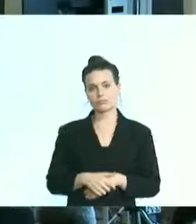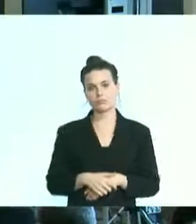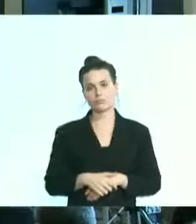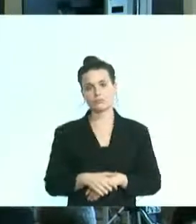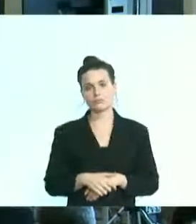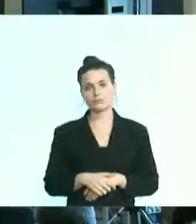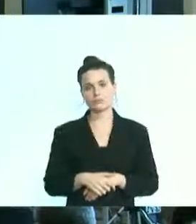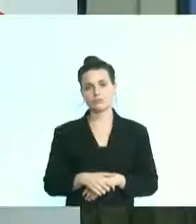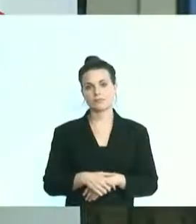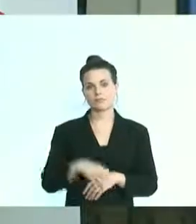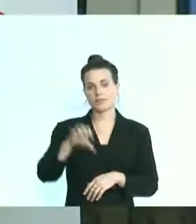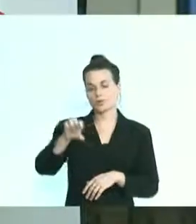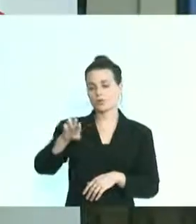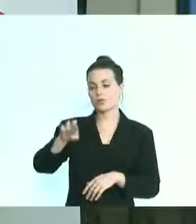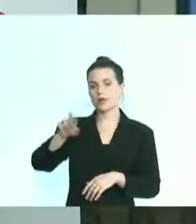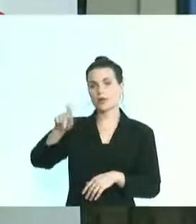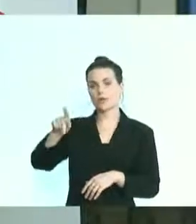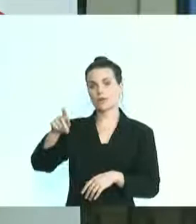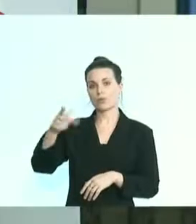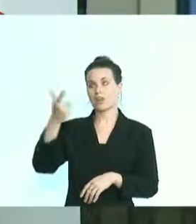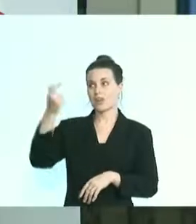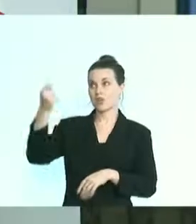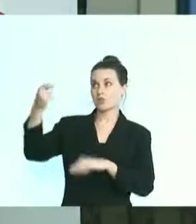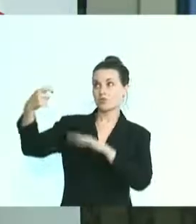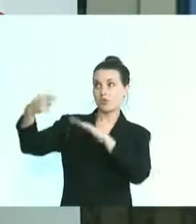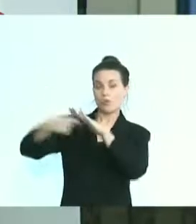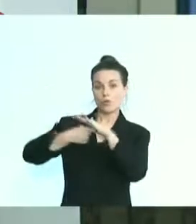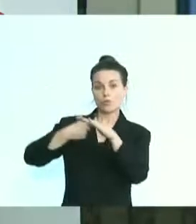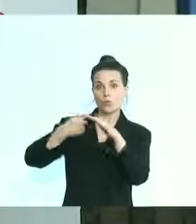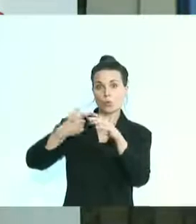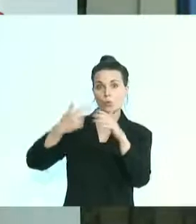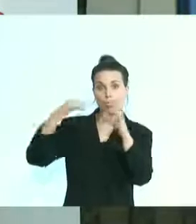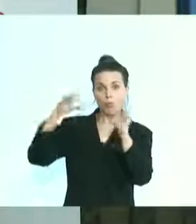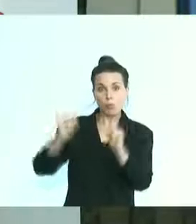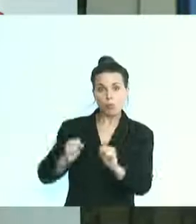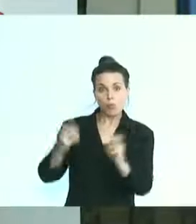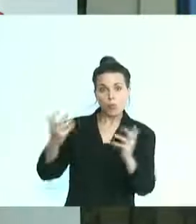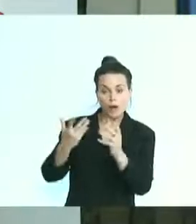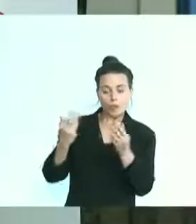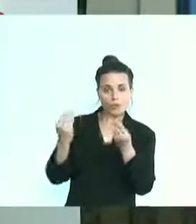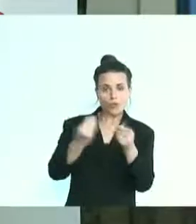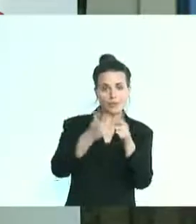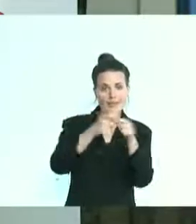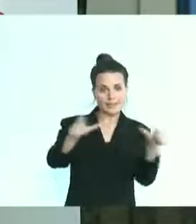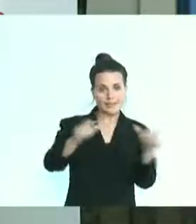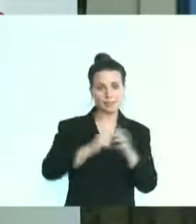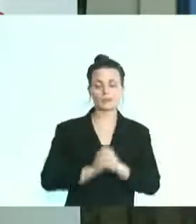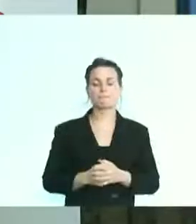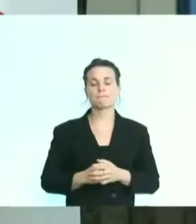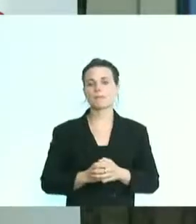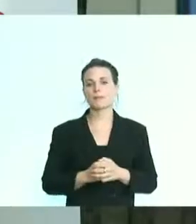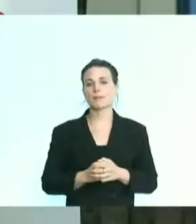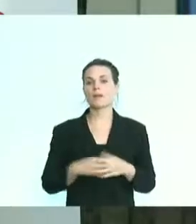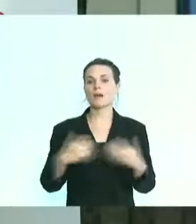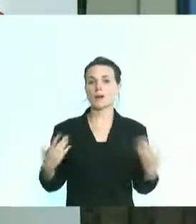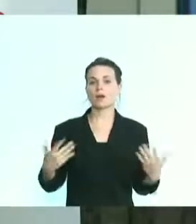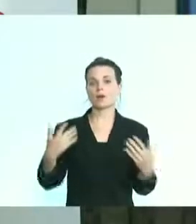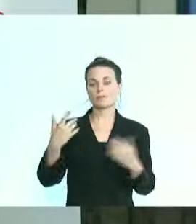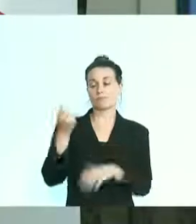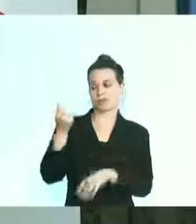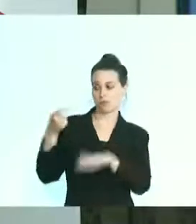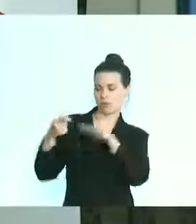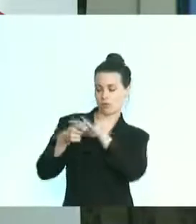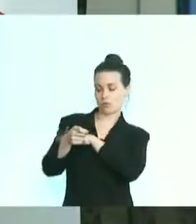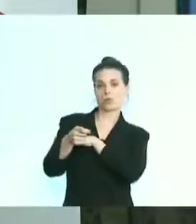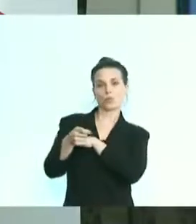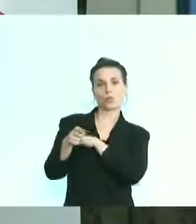subvention les ERP peuvent prétendre pour se rendre accessibles? Alors, sur les subventions même, il y a déjà